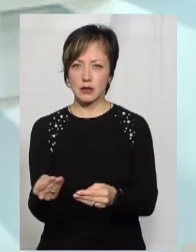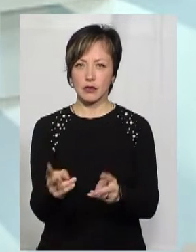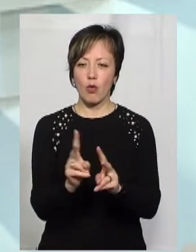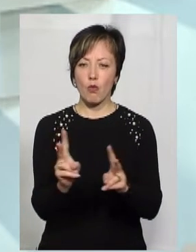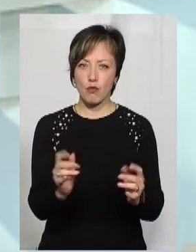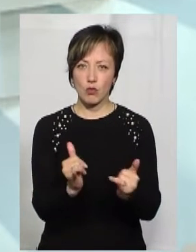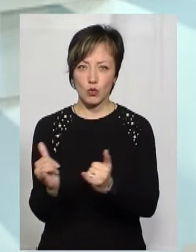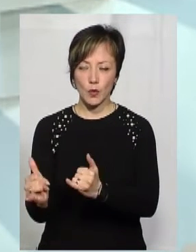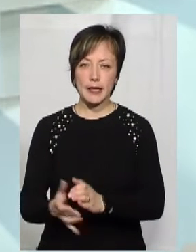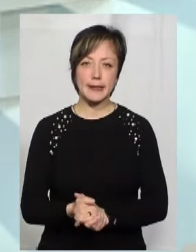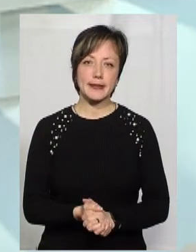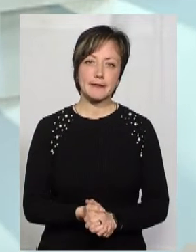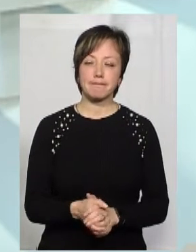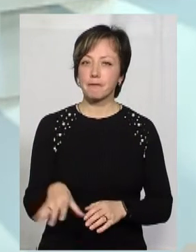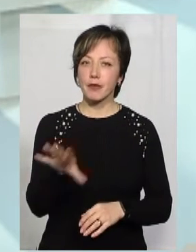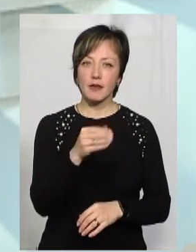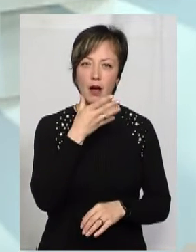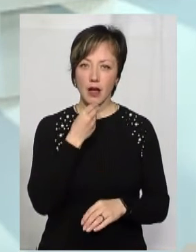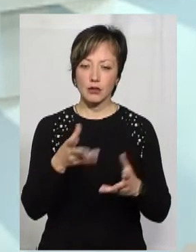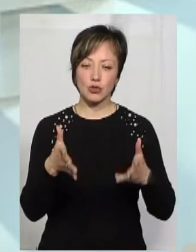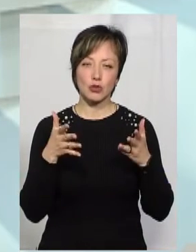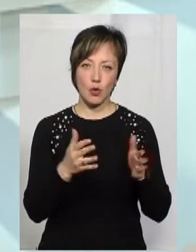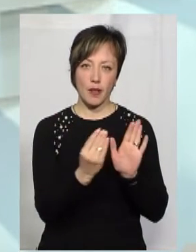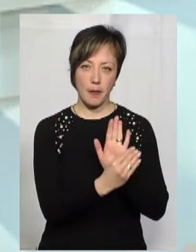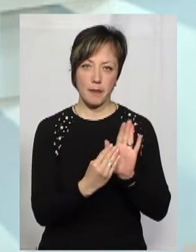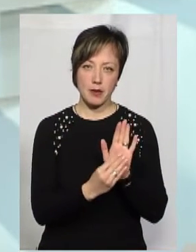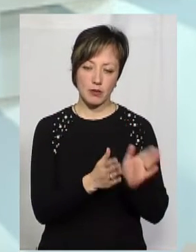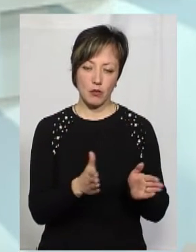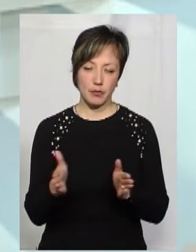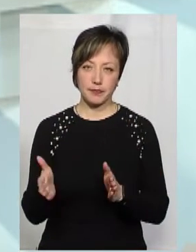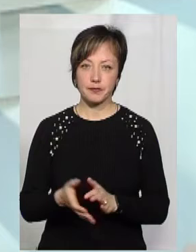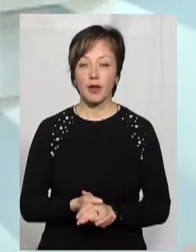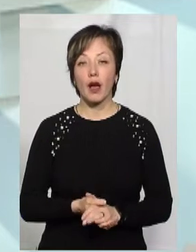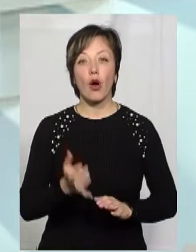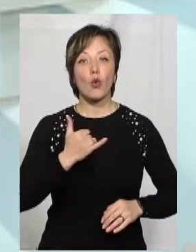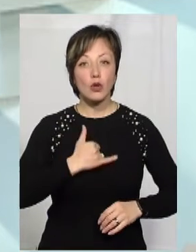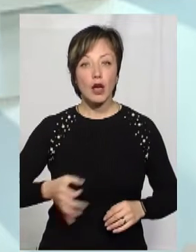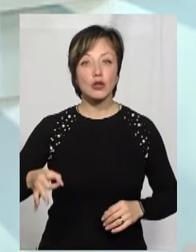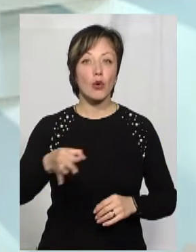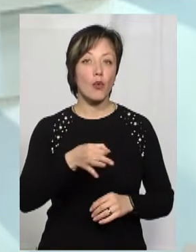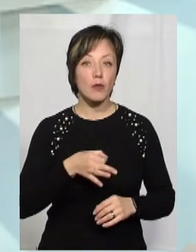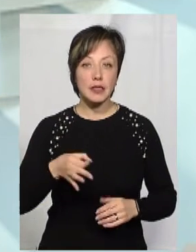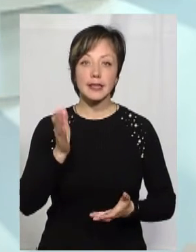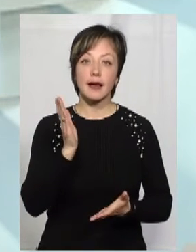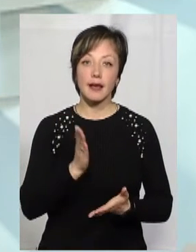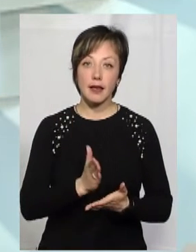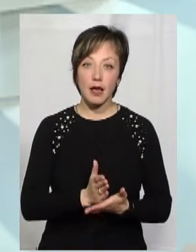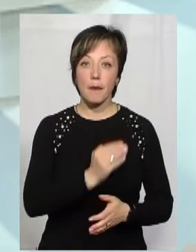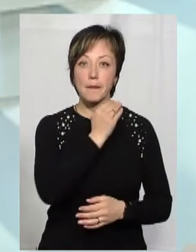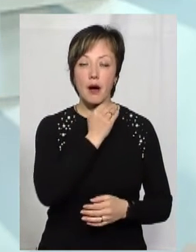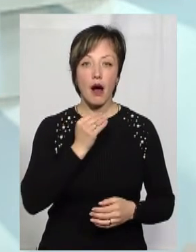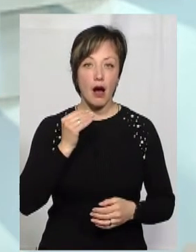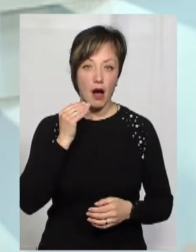і кому буде виношувати. Все дуже гарно, чітко регламентується. У нас, в нашій області, є